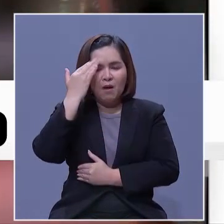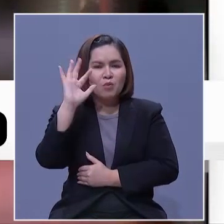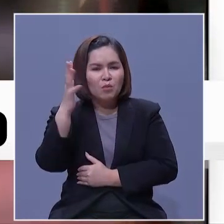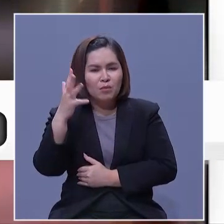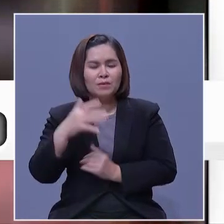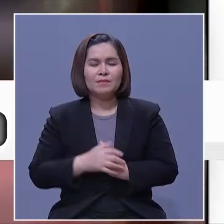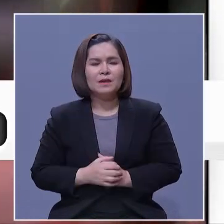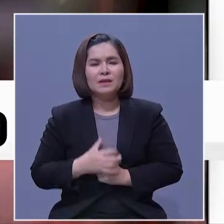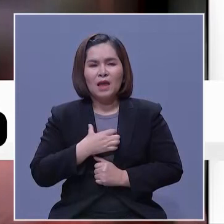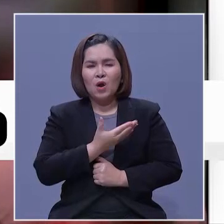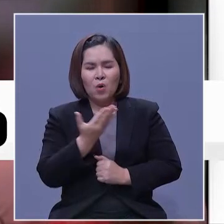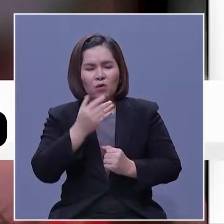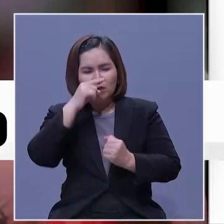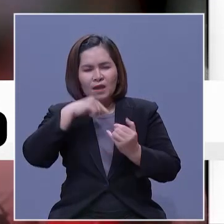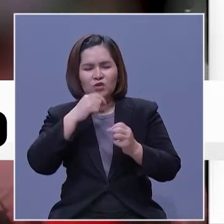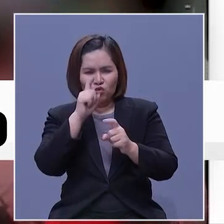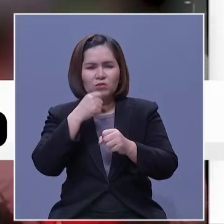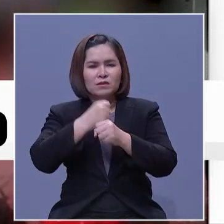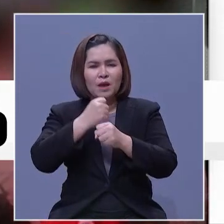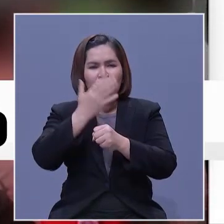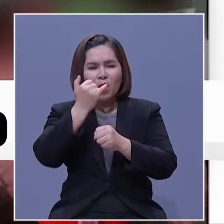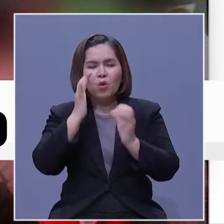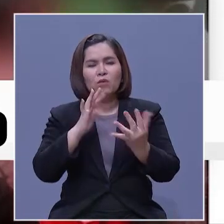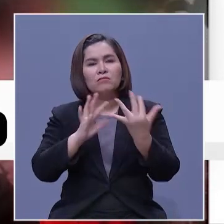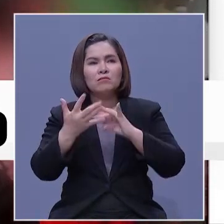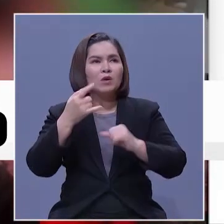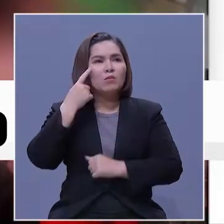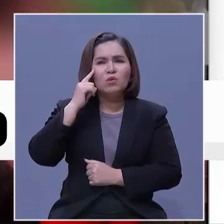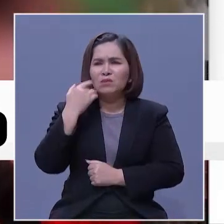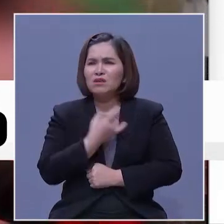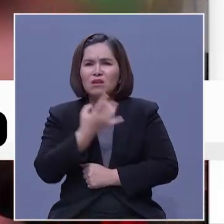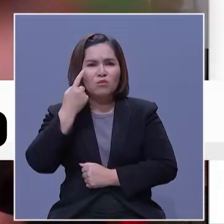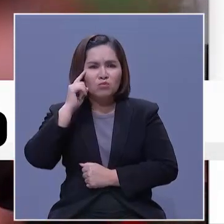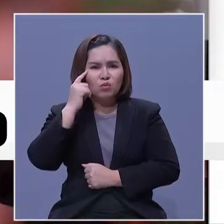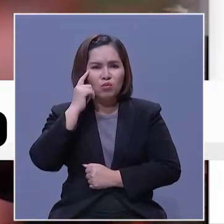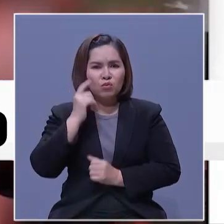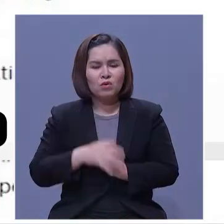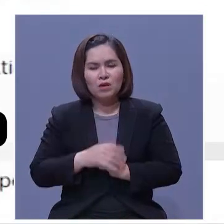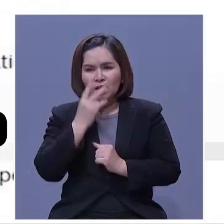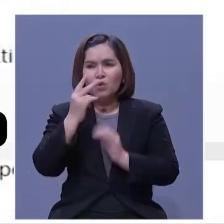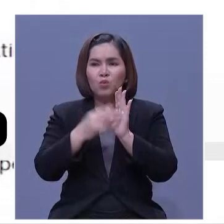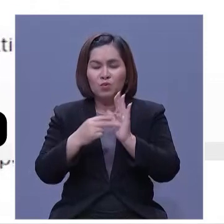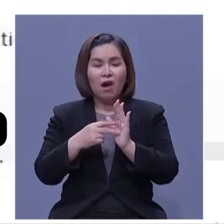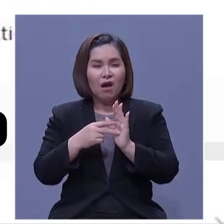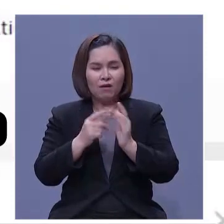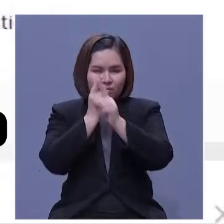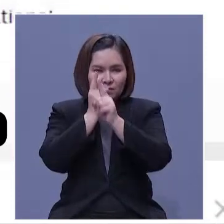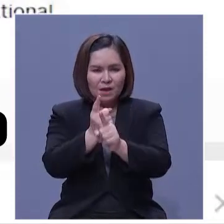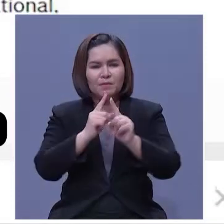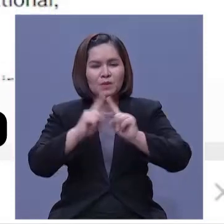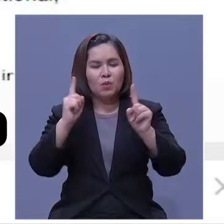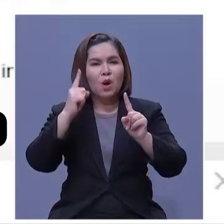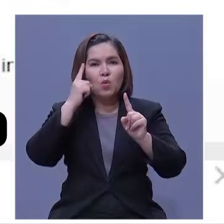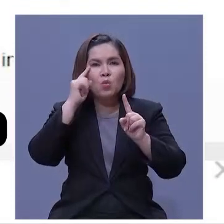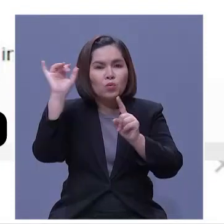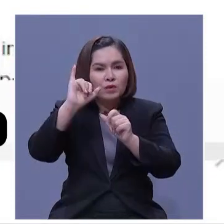ฉินให้คนได้รับรู้รับทราบ เพราะว่าคนที่อยู่ในห้างพารากอนเนี่ยบางคนบอกไม่รู้เรื่องเลยว่ามันเกิดอะไรคือเห็นคนอื่นวิ่งก็วิ่งตามไปกว่า